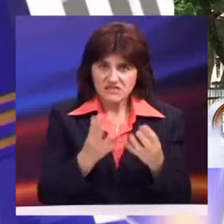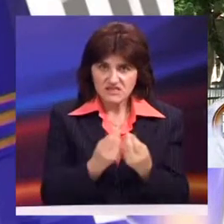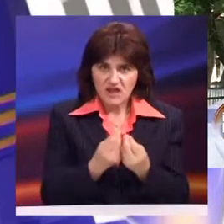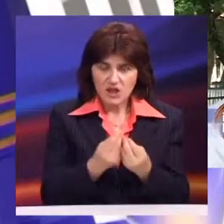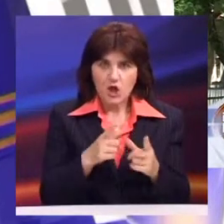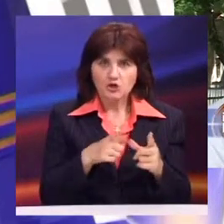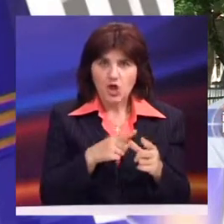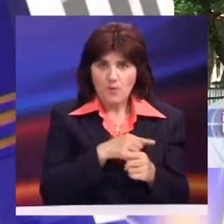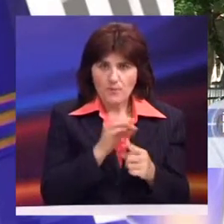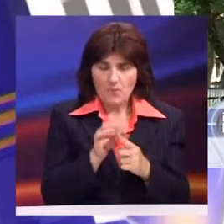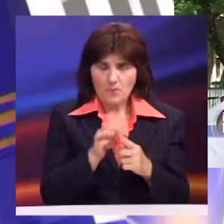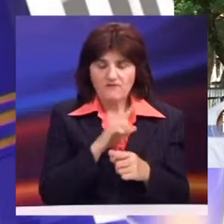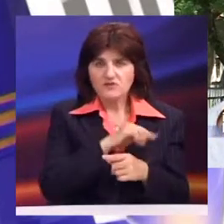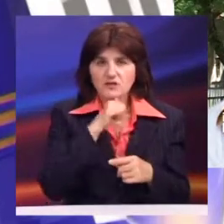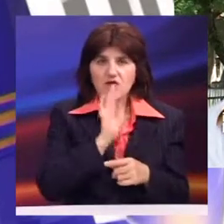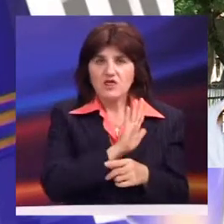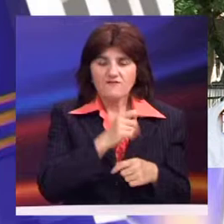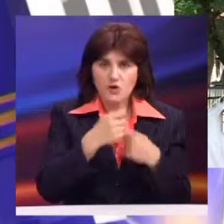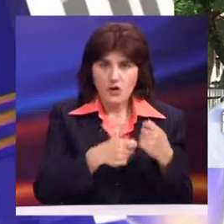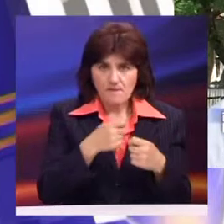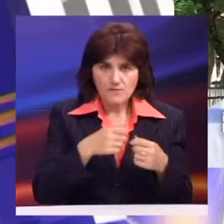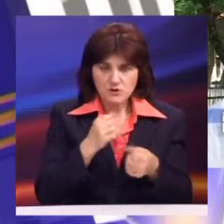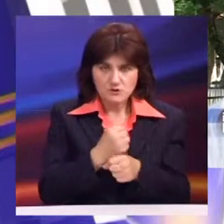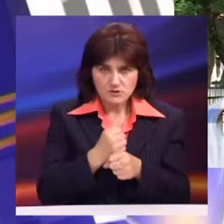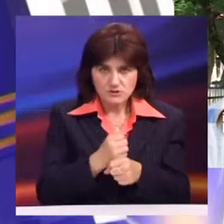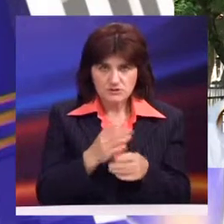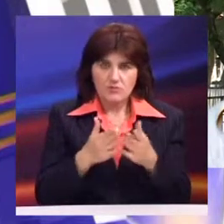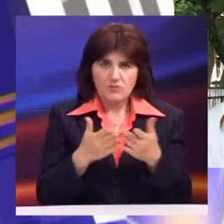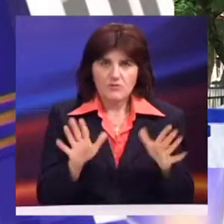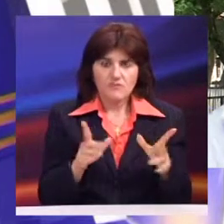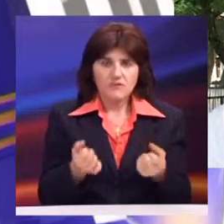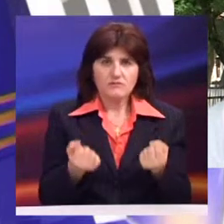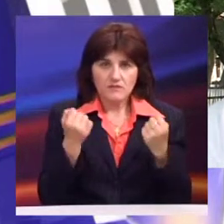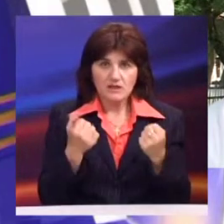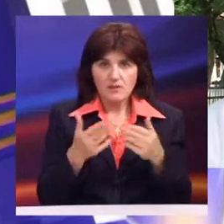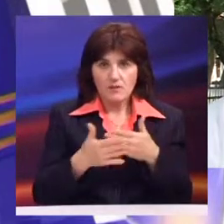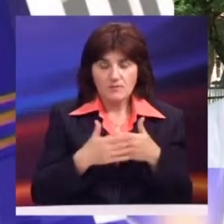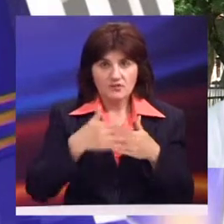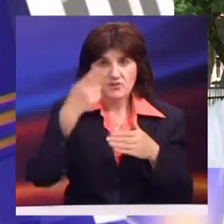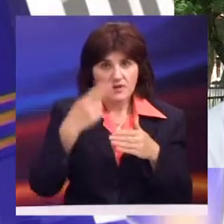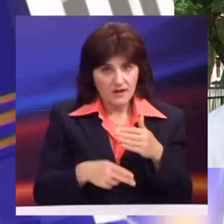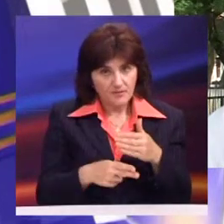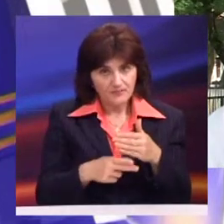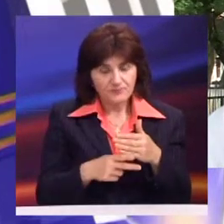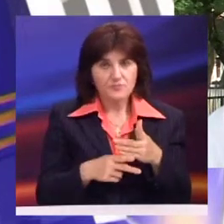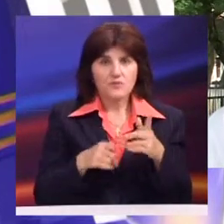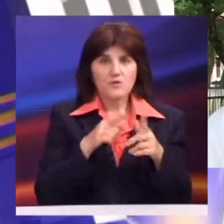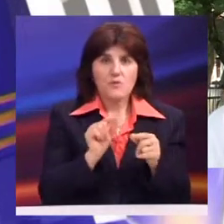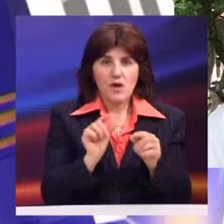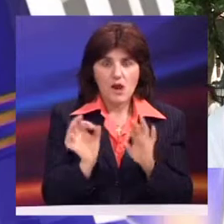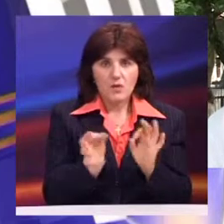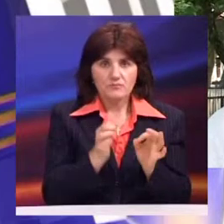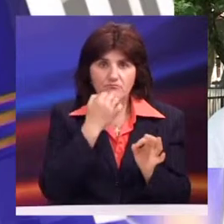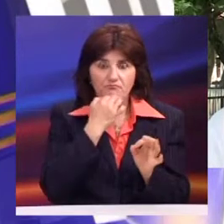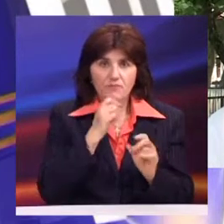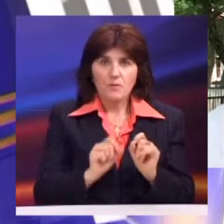Popović. Prvo smo radili njegov rad koji je mnogo bio obilniji i iako je već bio dovršen, na neki